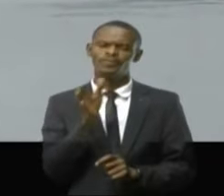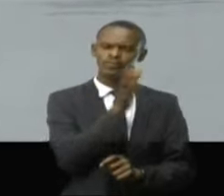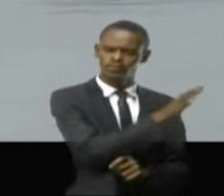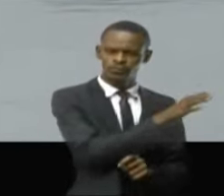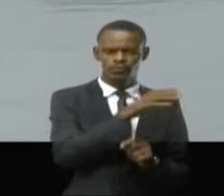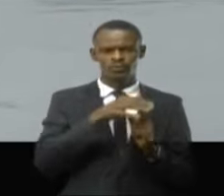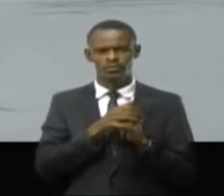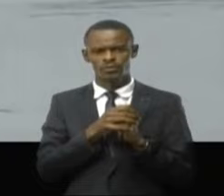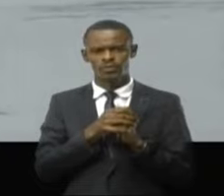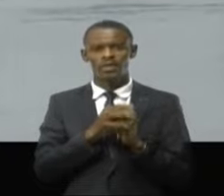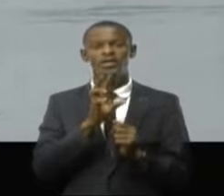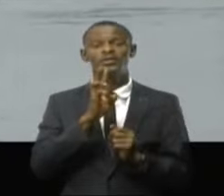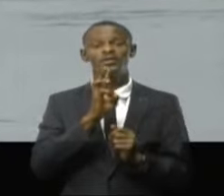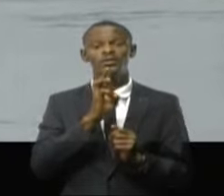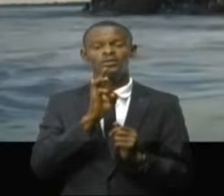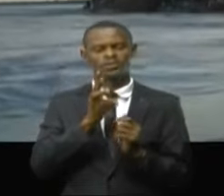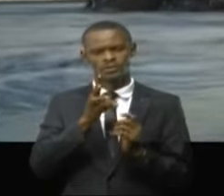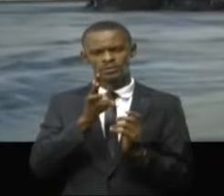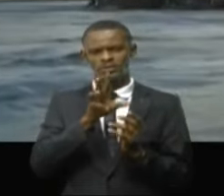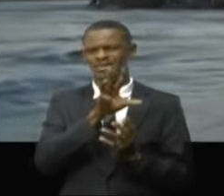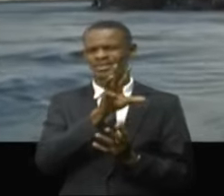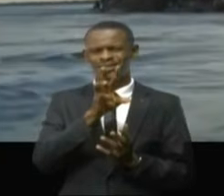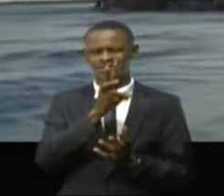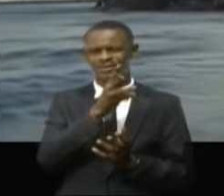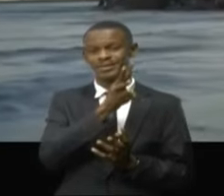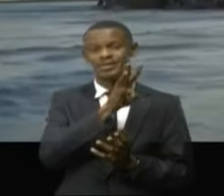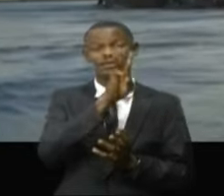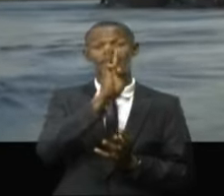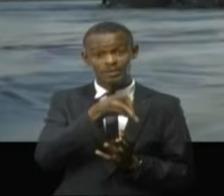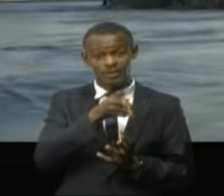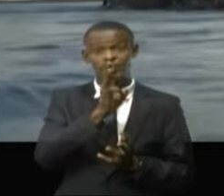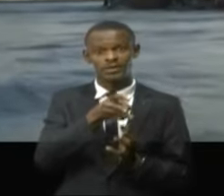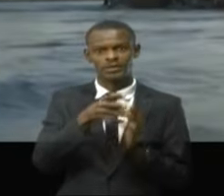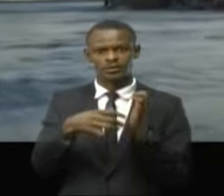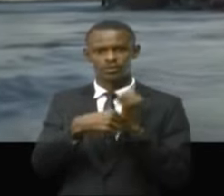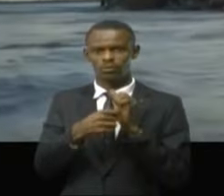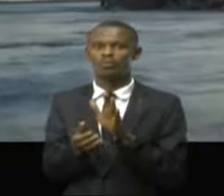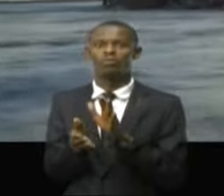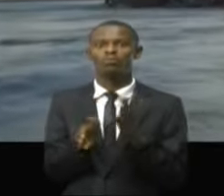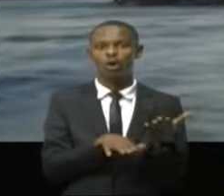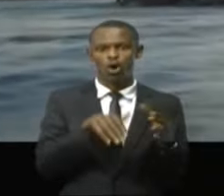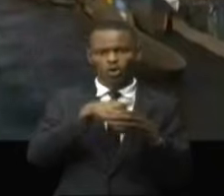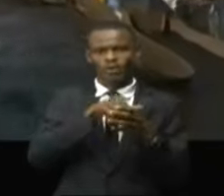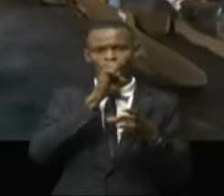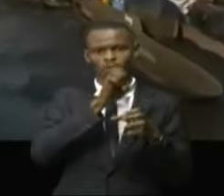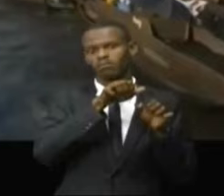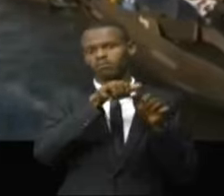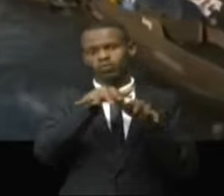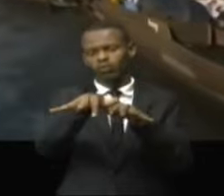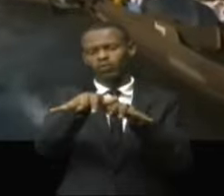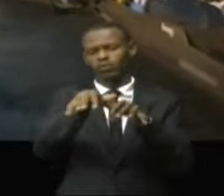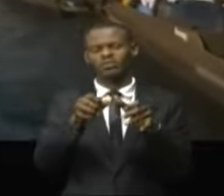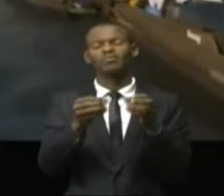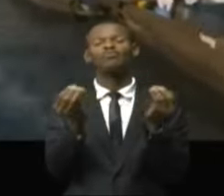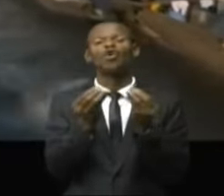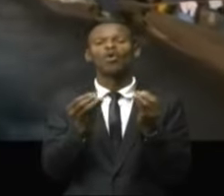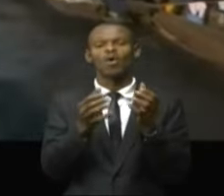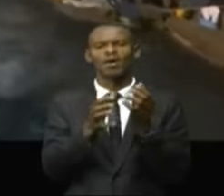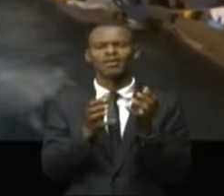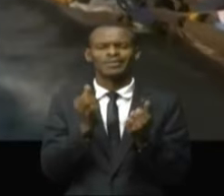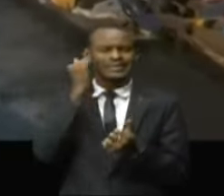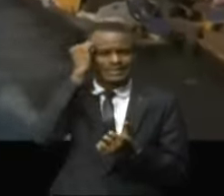morts depuis le début de cette année sur le fleuve Congo pour cause de naufrage. Plus de 100 embarcations sont interdites de